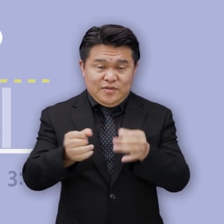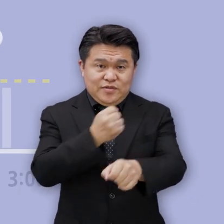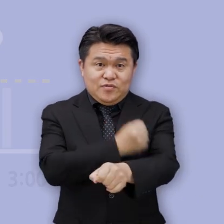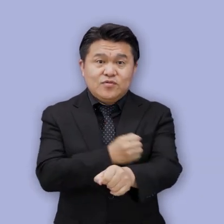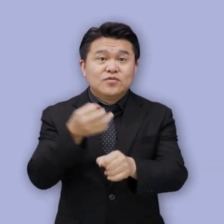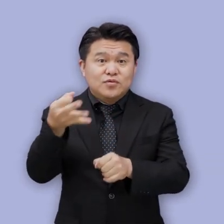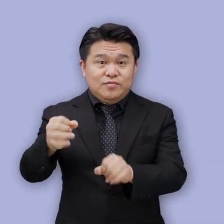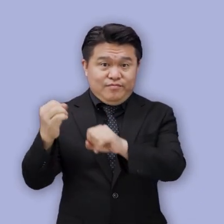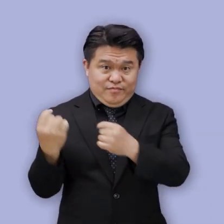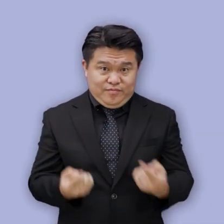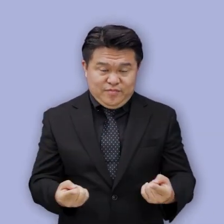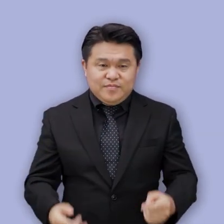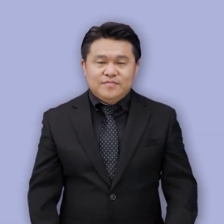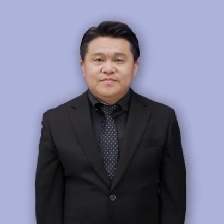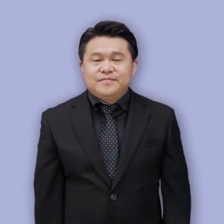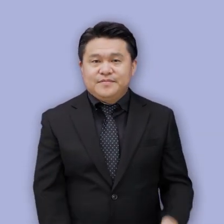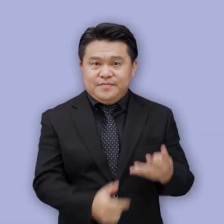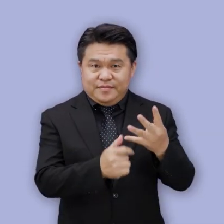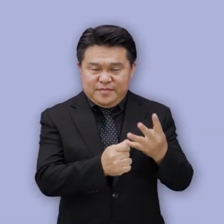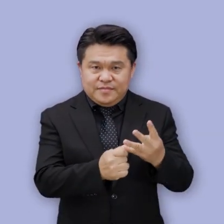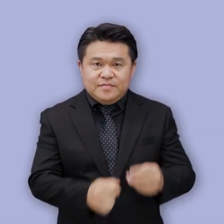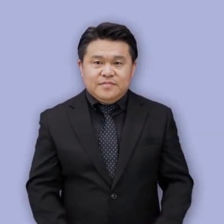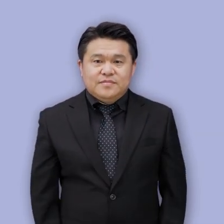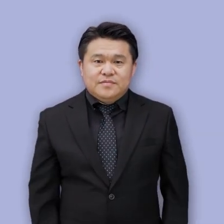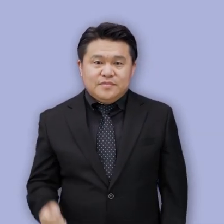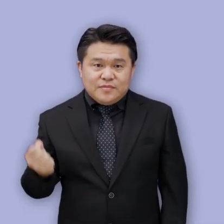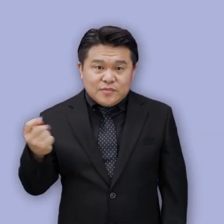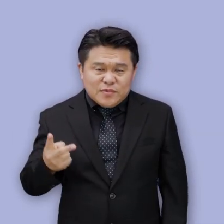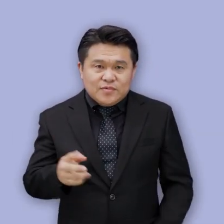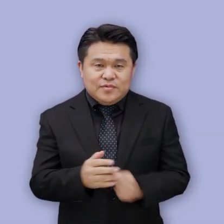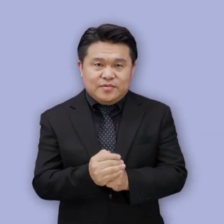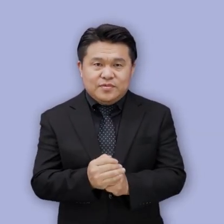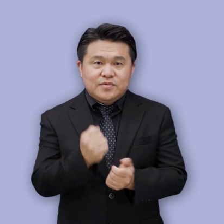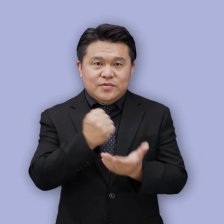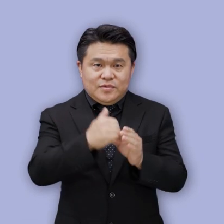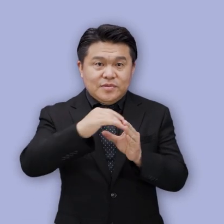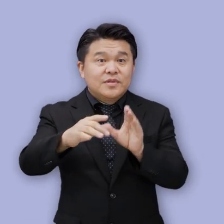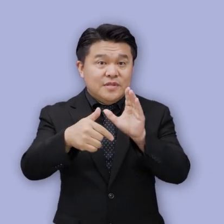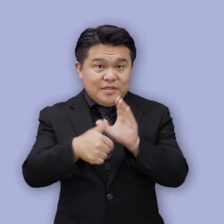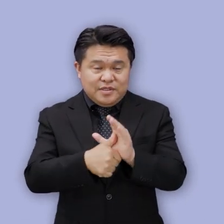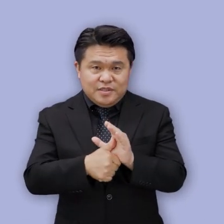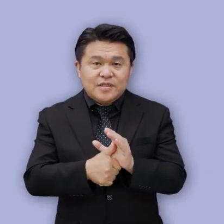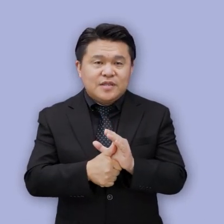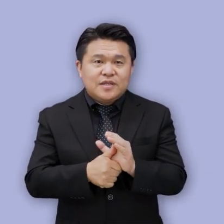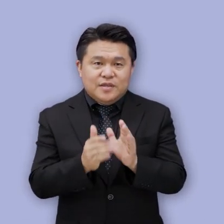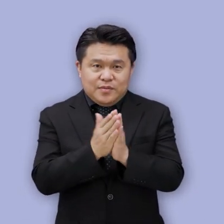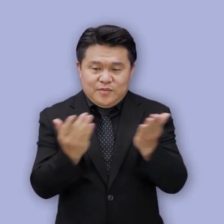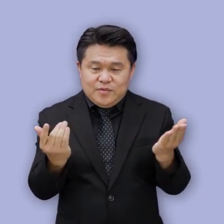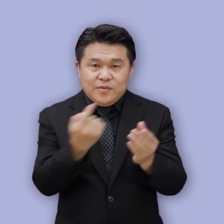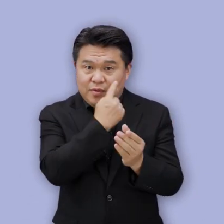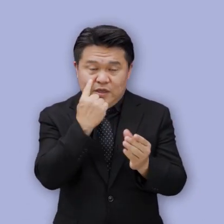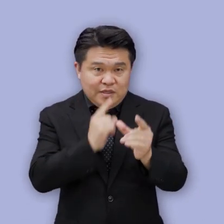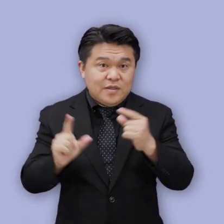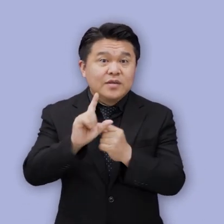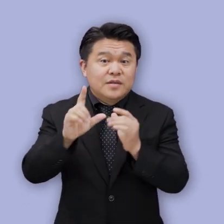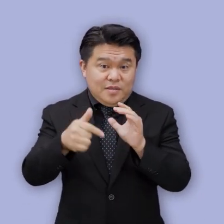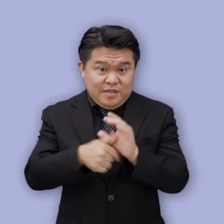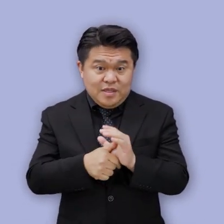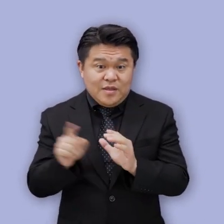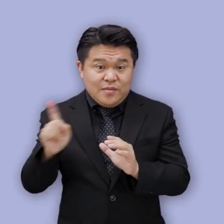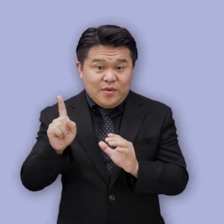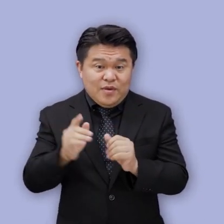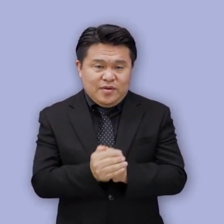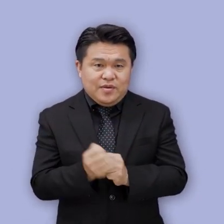있습니다. 넷째, 전자금융거래 추가 본인 확인 시 보이는 채널 인증과 휴대폰 SMS 인증을